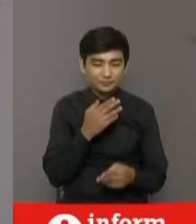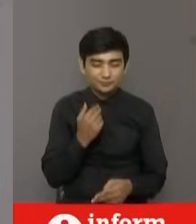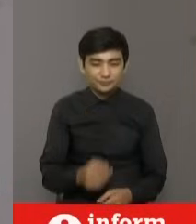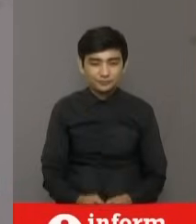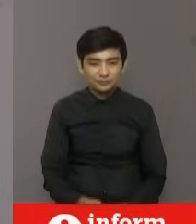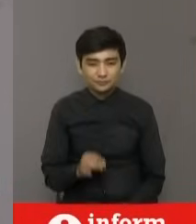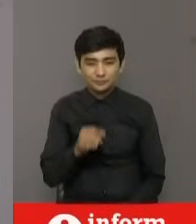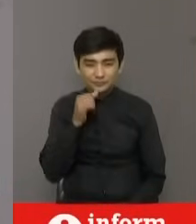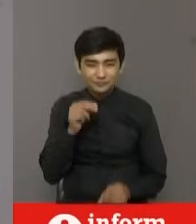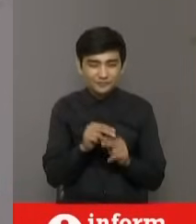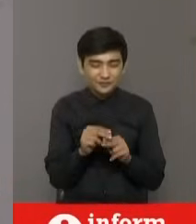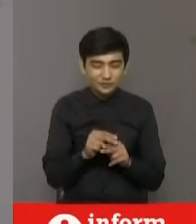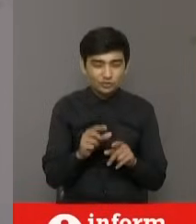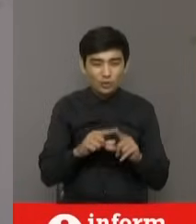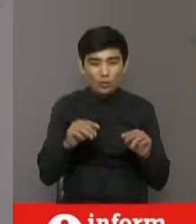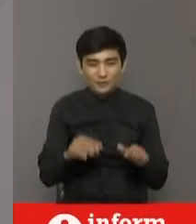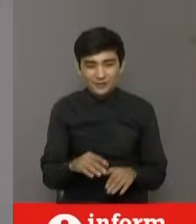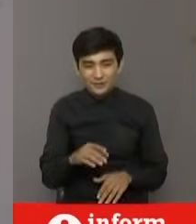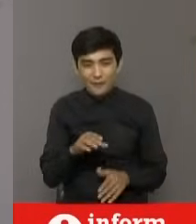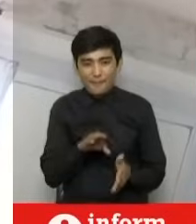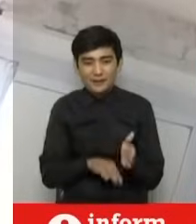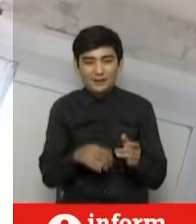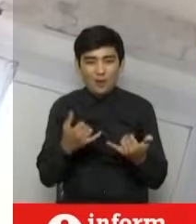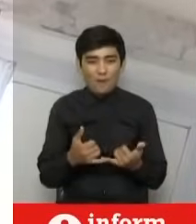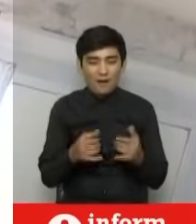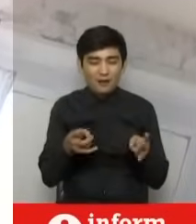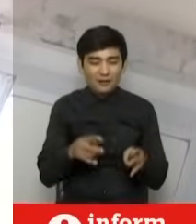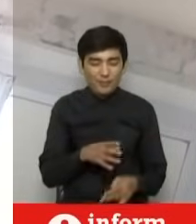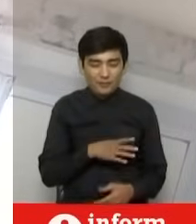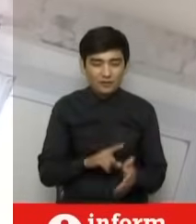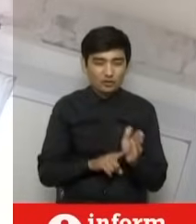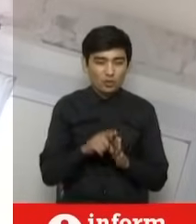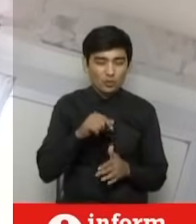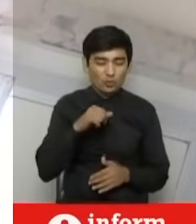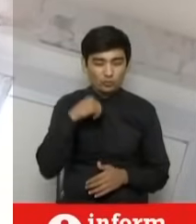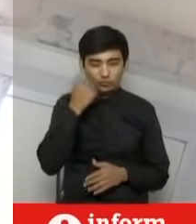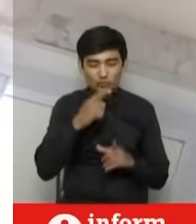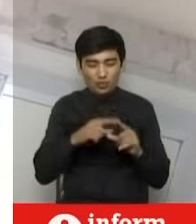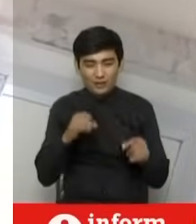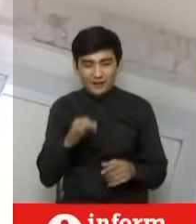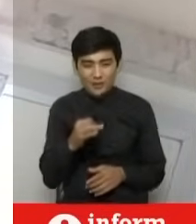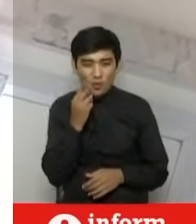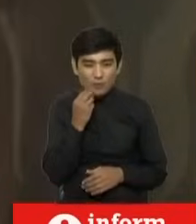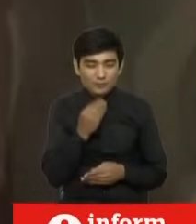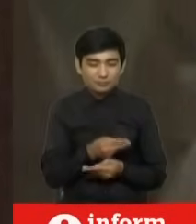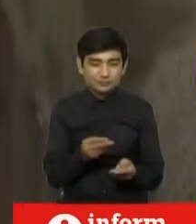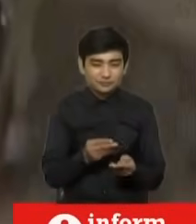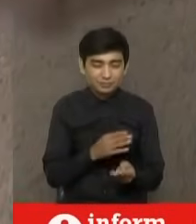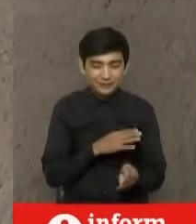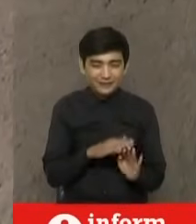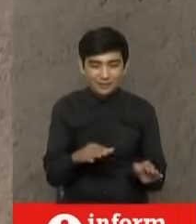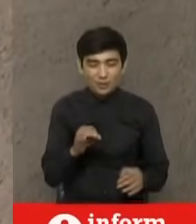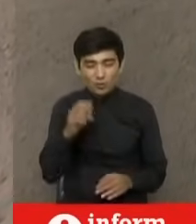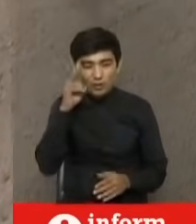время предыдущих ремонтов школа уже оставалась без столовой в начале учебного года. Тогда нашли выход, детям раздавали обеды. Но как обойтись без